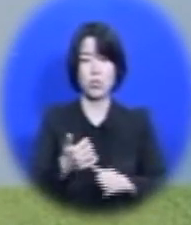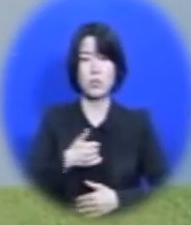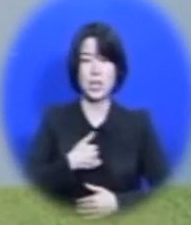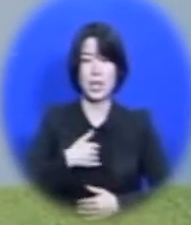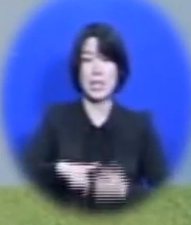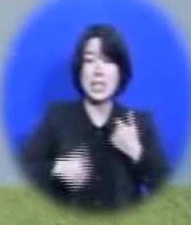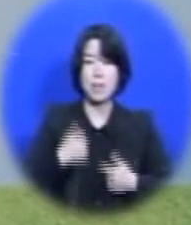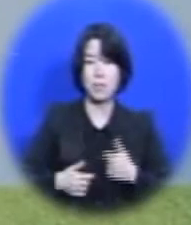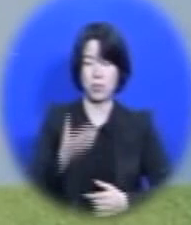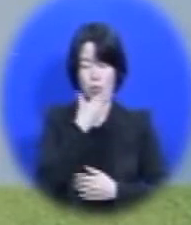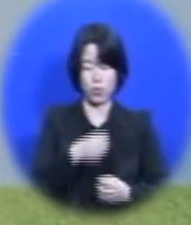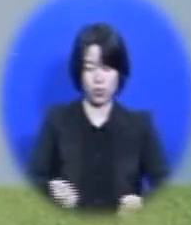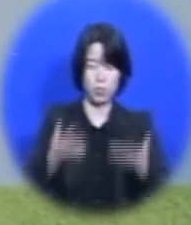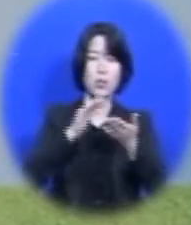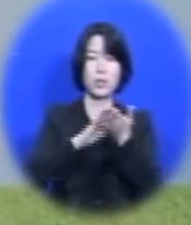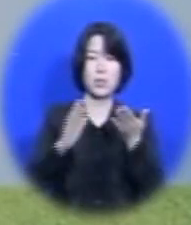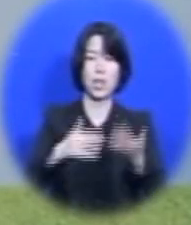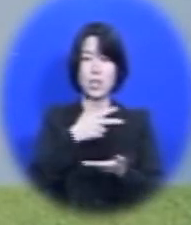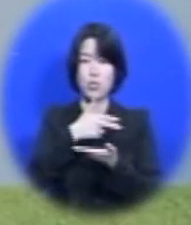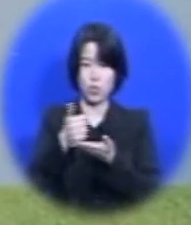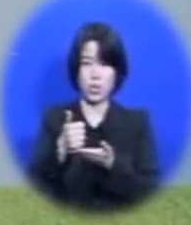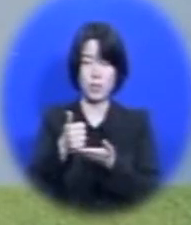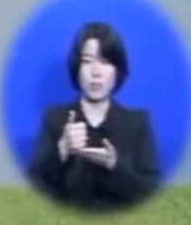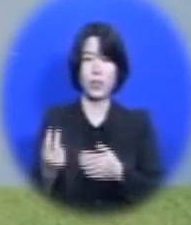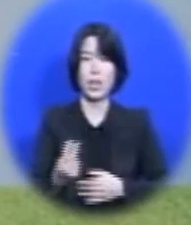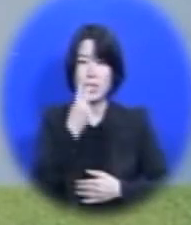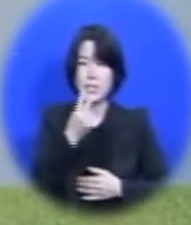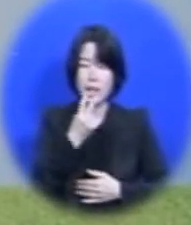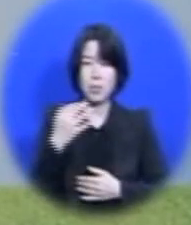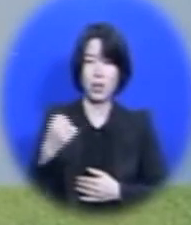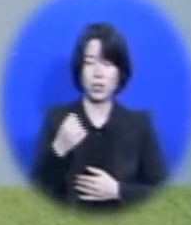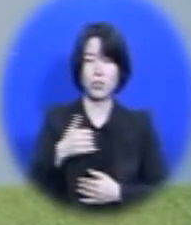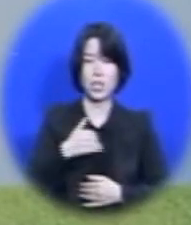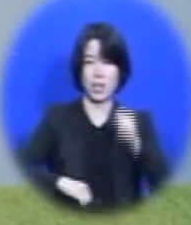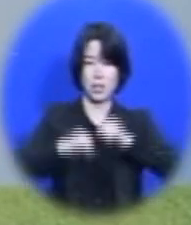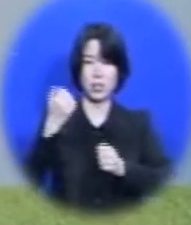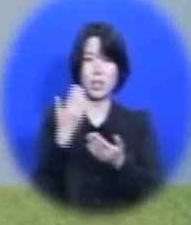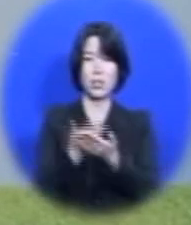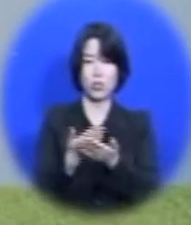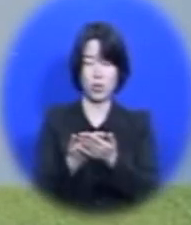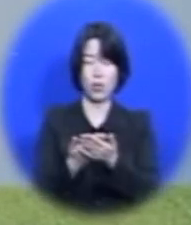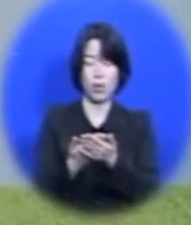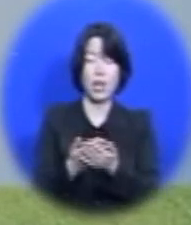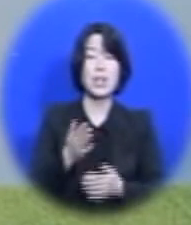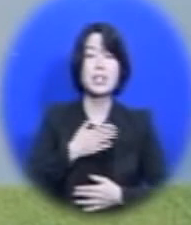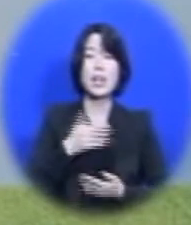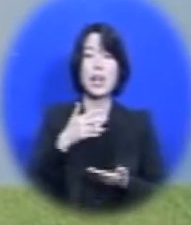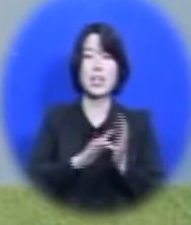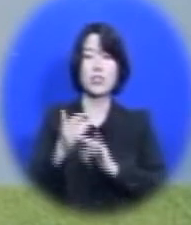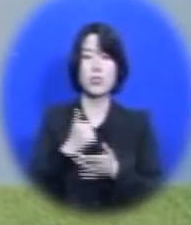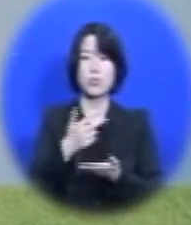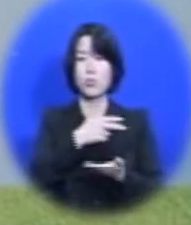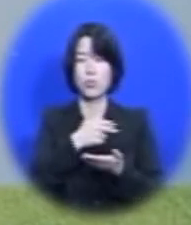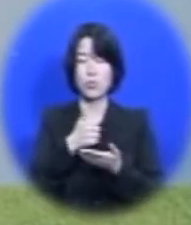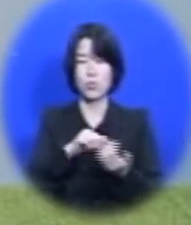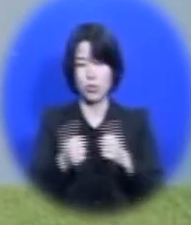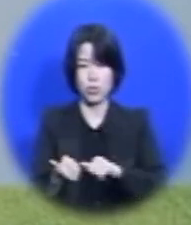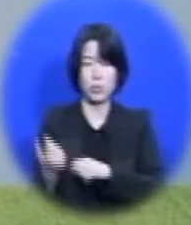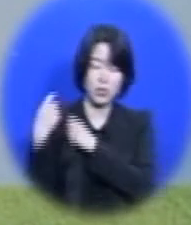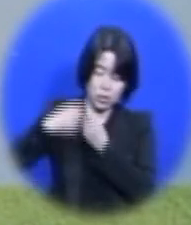기쁨이고 축복입니다. 주님 생명으로 저에게 역사하소서. 제가 예수님 죽음을 제가